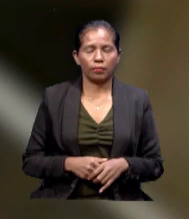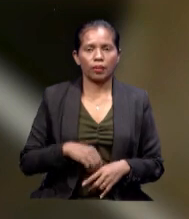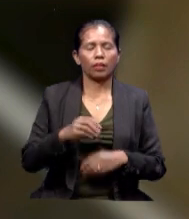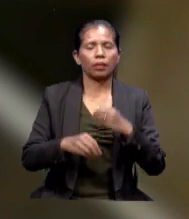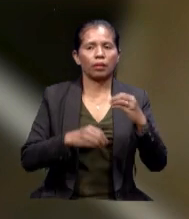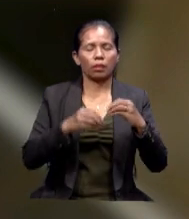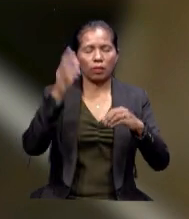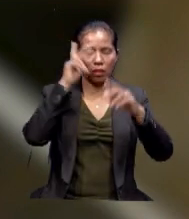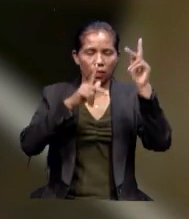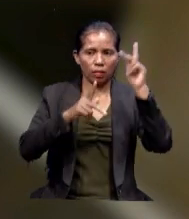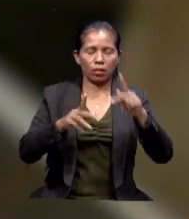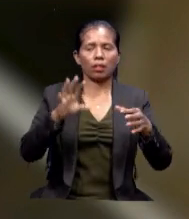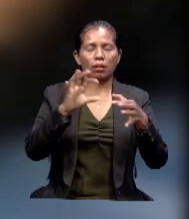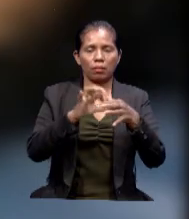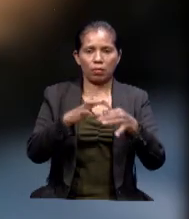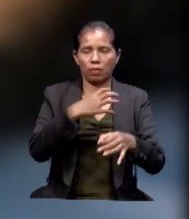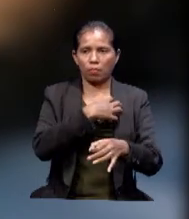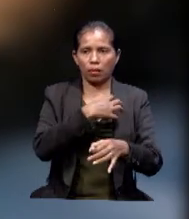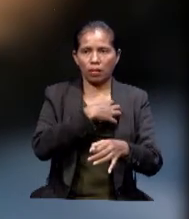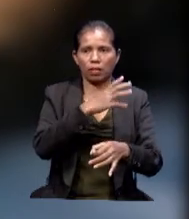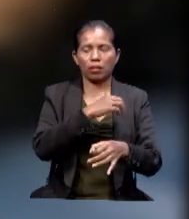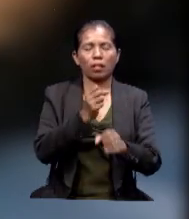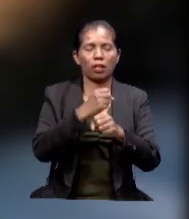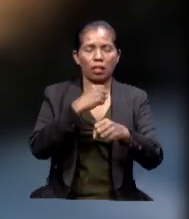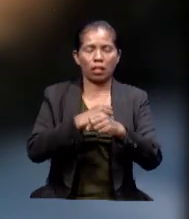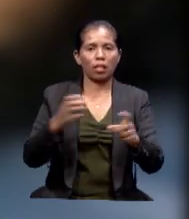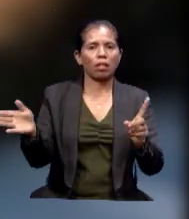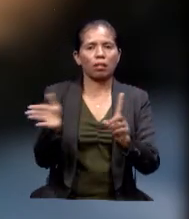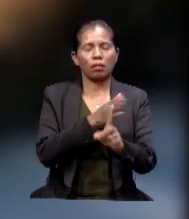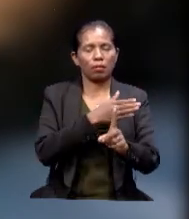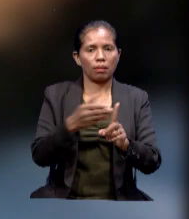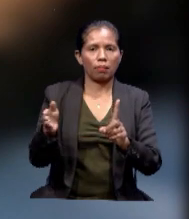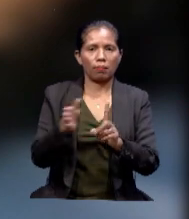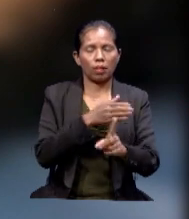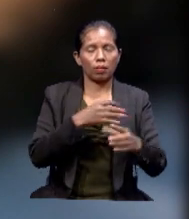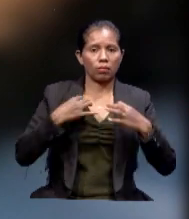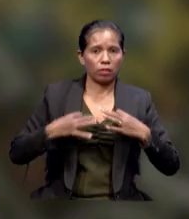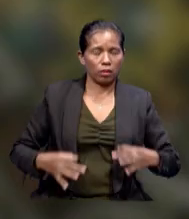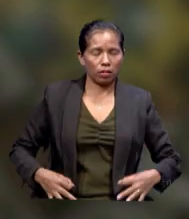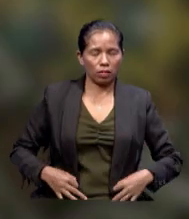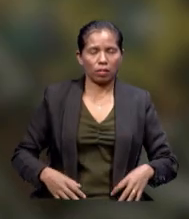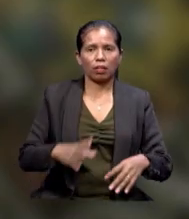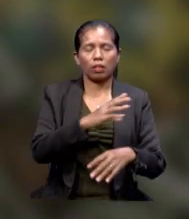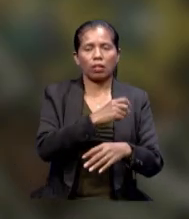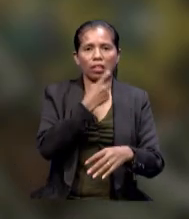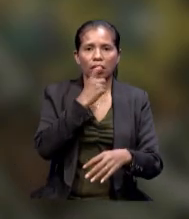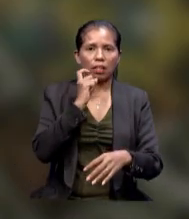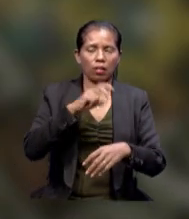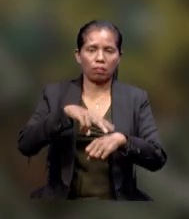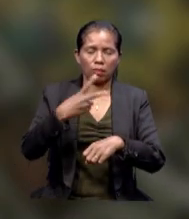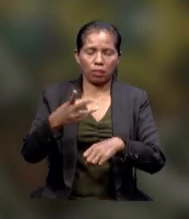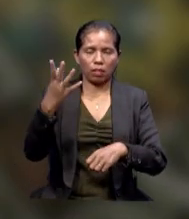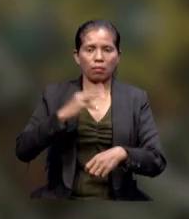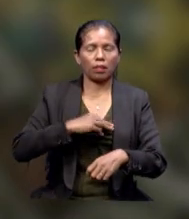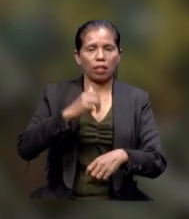Relaciona ho caso desconfia membro PNTL halo agresan fisiku balabarik minoridade ida tone han monu iha maliana iha loron rua